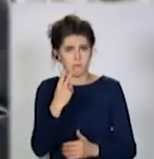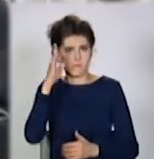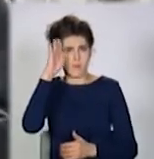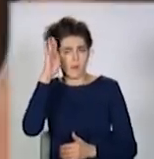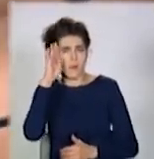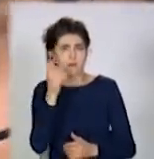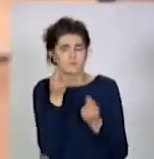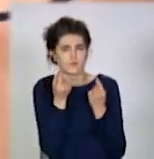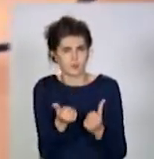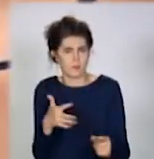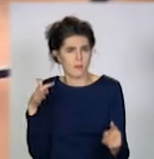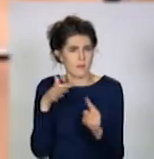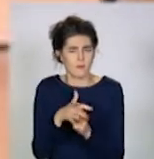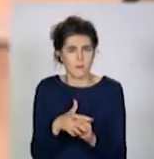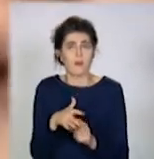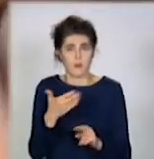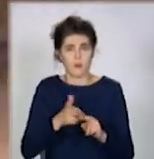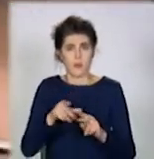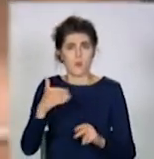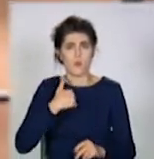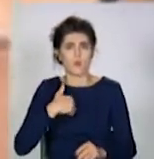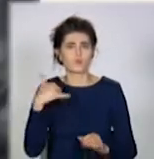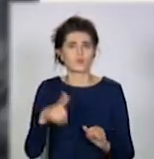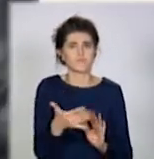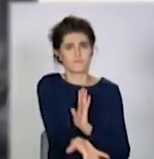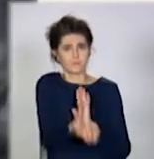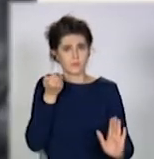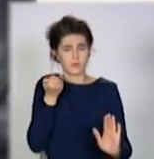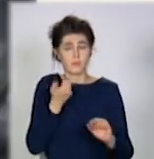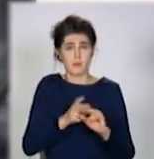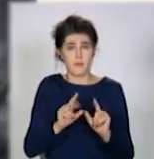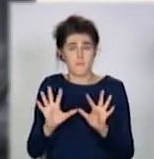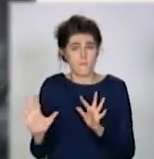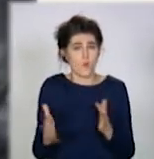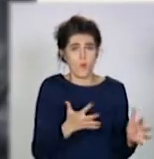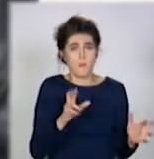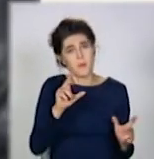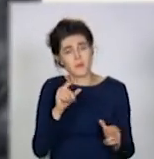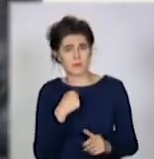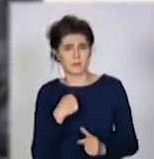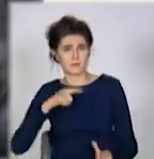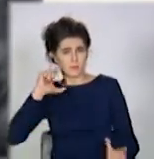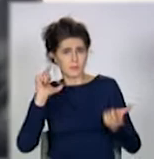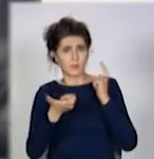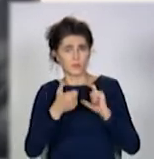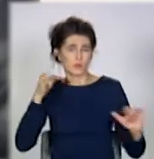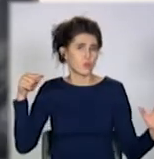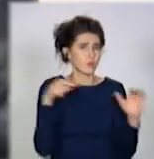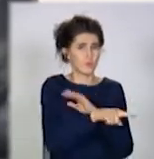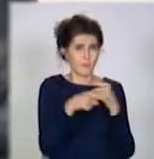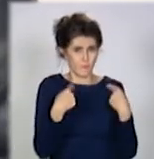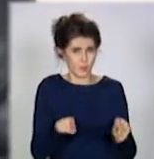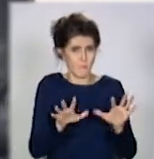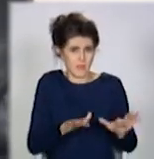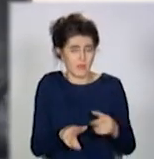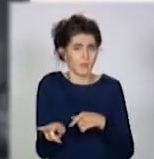дівчатам йшли двоє молодиків. Вони хотіли вирвати сумки. І в цей момент нам розвернутися і побіжати в іншу сторону. Але